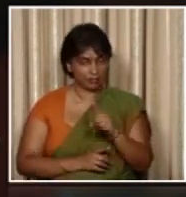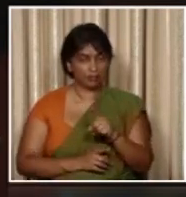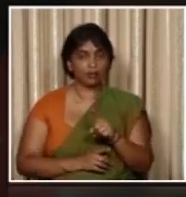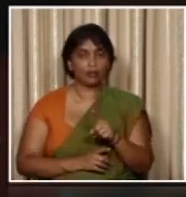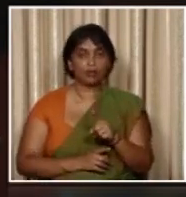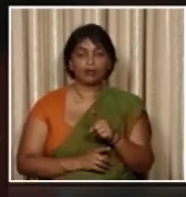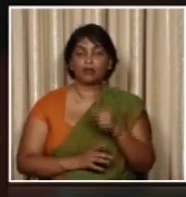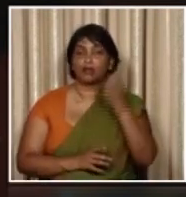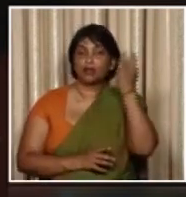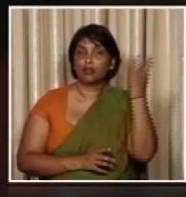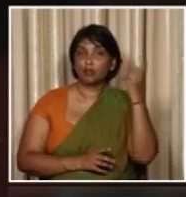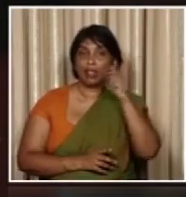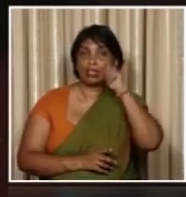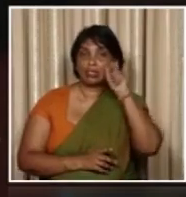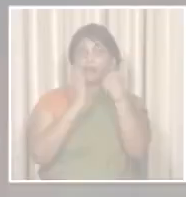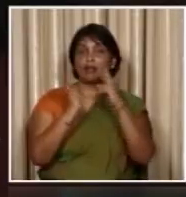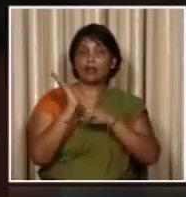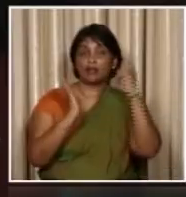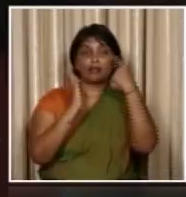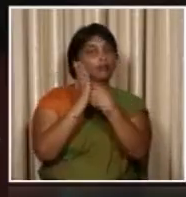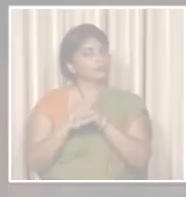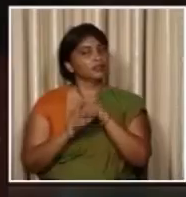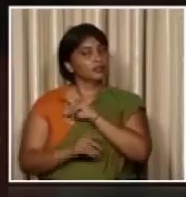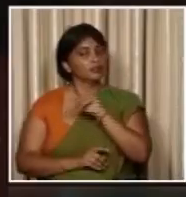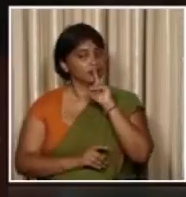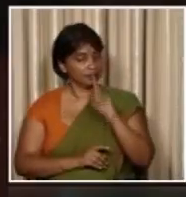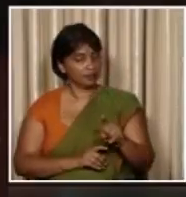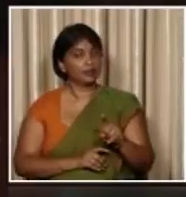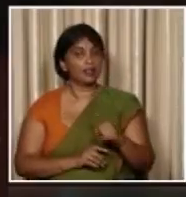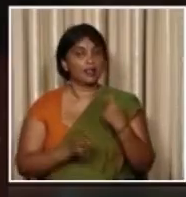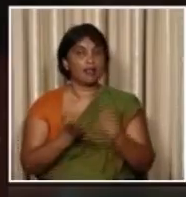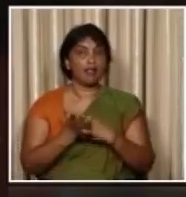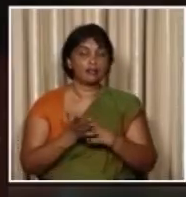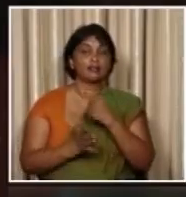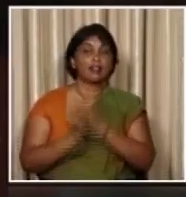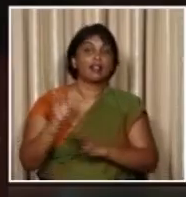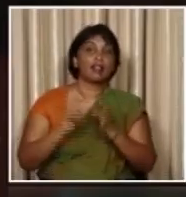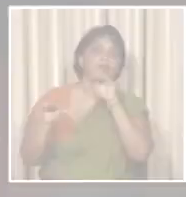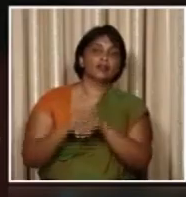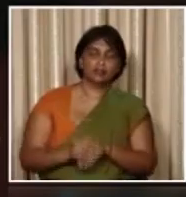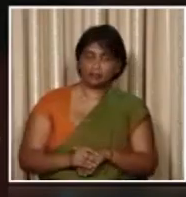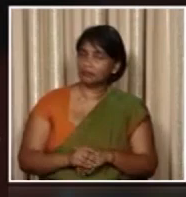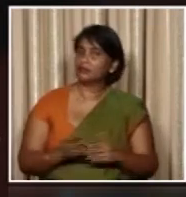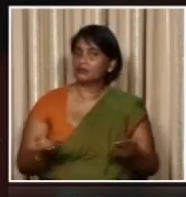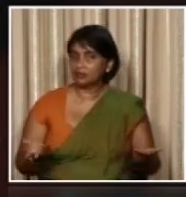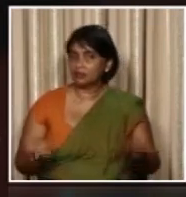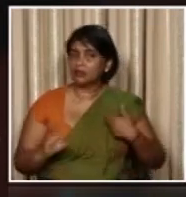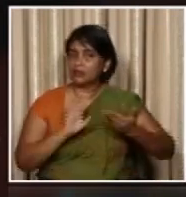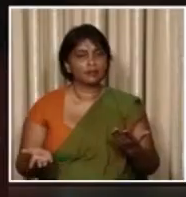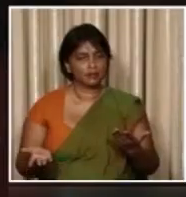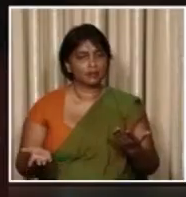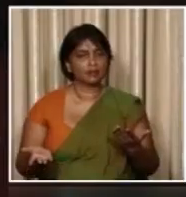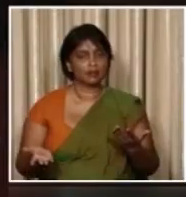මේ සහරාන්ගේ තාත්තට ටිකට් එක දුන්නේ එක්කෙනා. ඇවිල්ලා කියනවා රංජිත් මද්දුම් බණ්ඩාර තමයි එමෙදී හිටියේ. මං හිතන්නේ මේ අතීතයක් දන්නේ